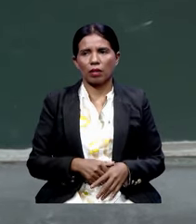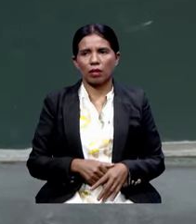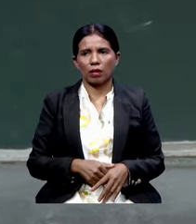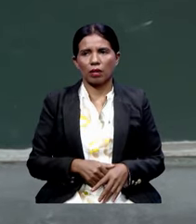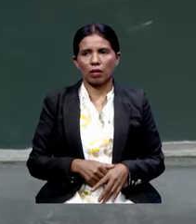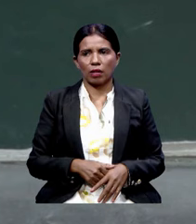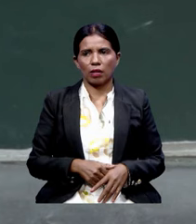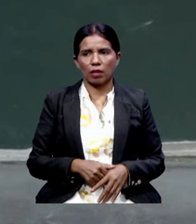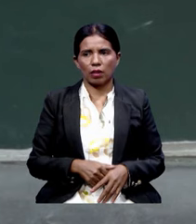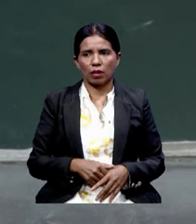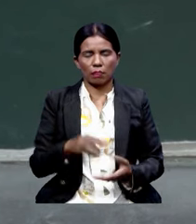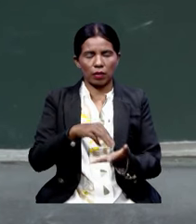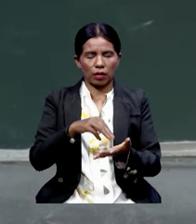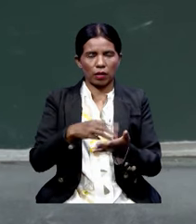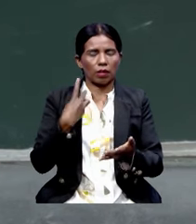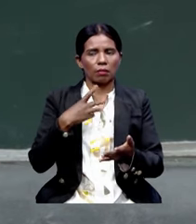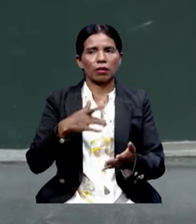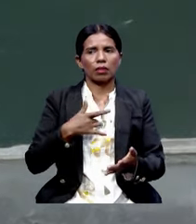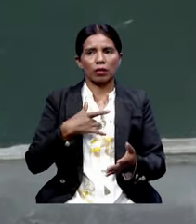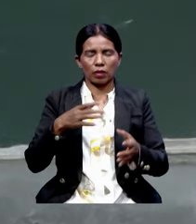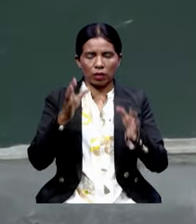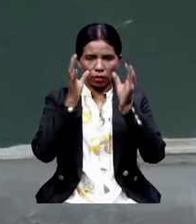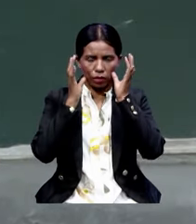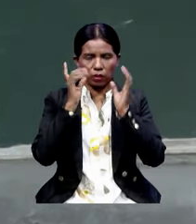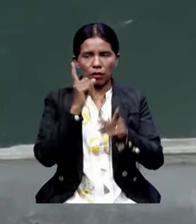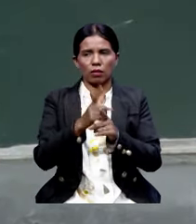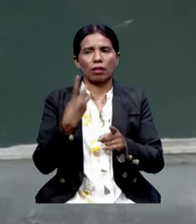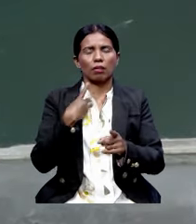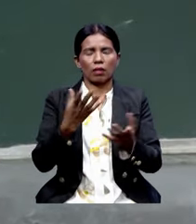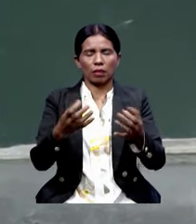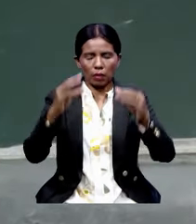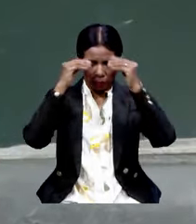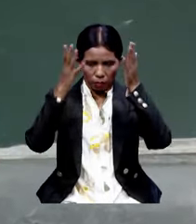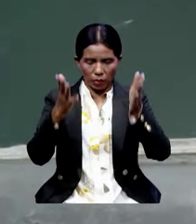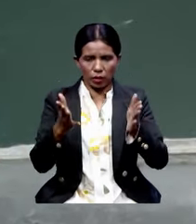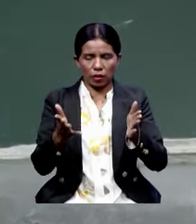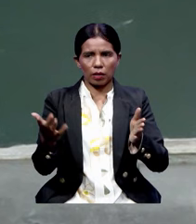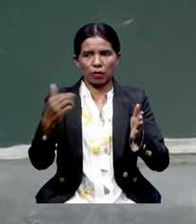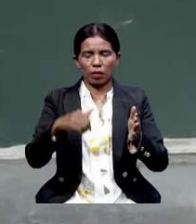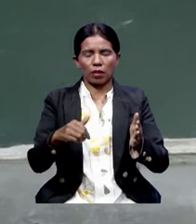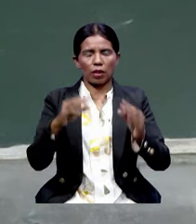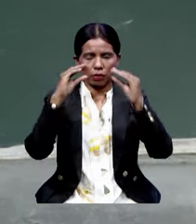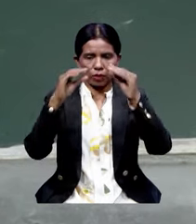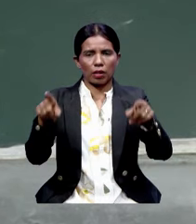am lakon materi hira kerasa ham senti tristi tebes. Mekar profesor sira tama lau normal fel.